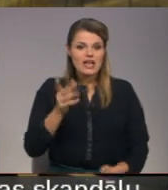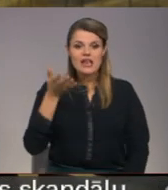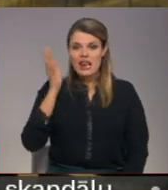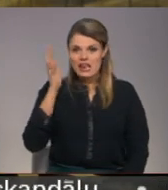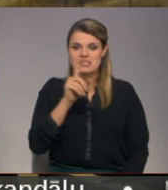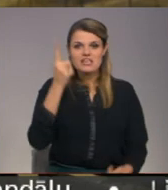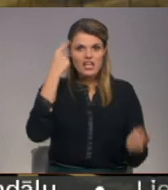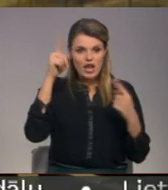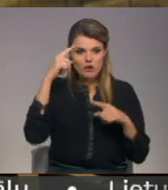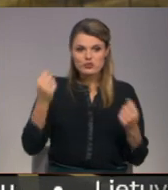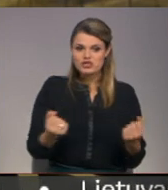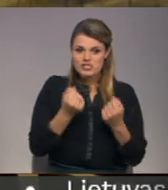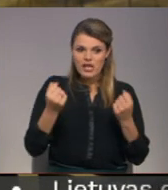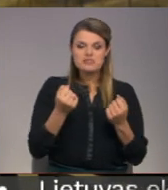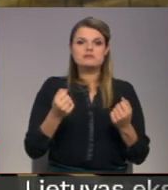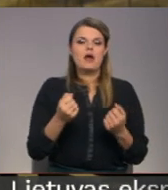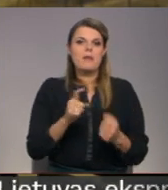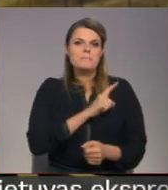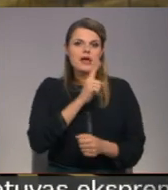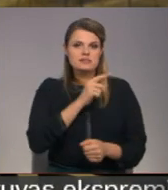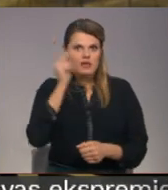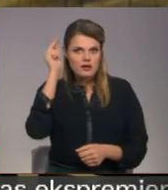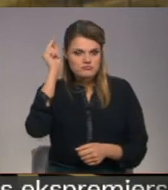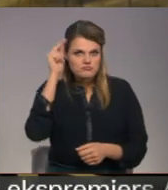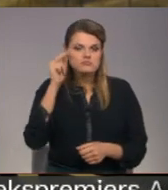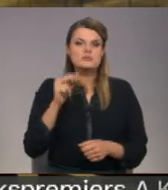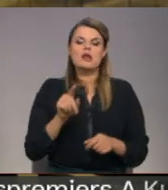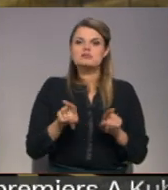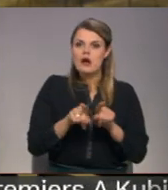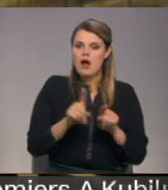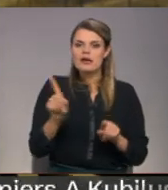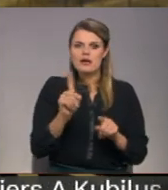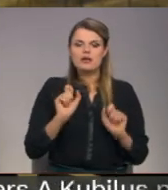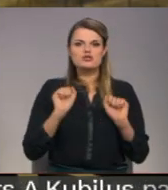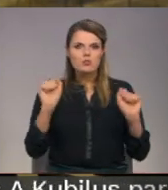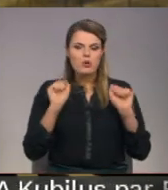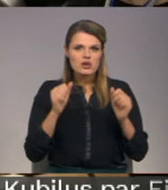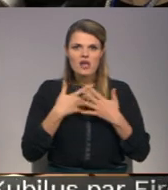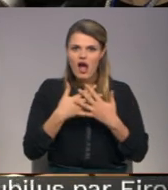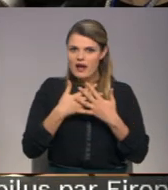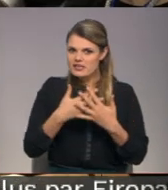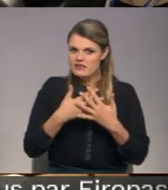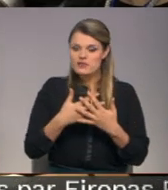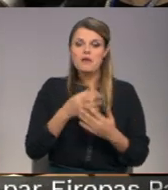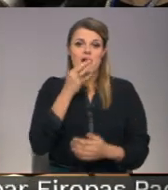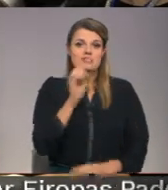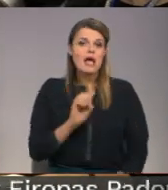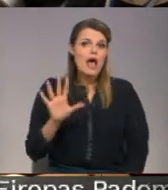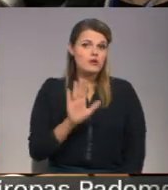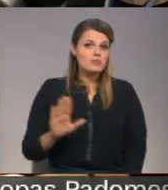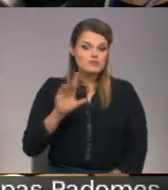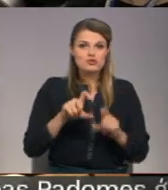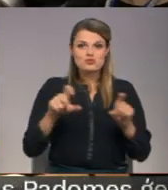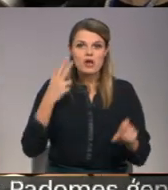ir radošas darbnīcas, meistarklases, un tad ir fiziskā aktivitāte. Jāteic, ka Eiropas valstīs